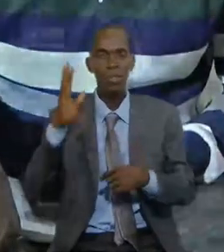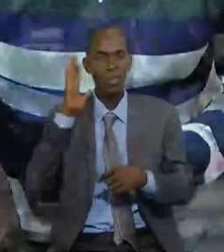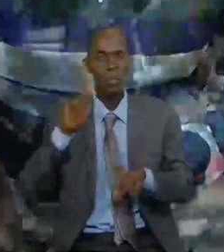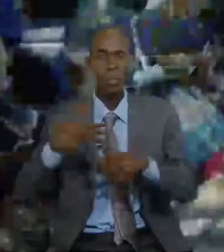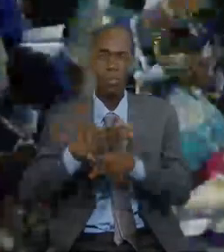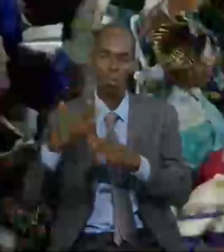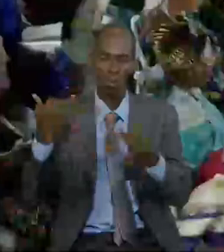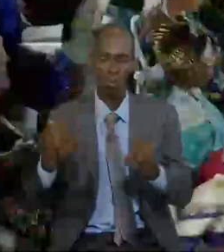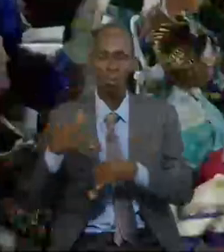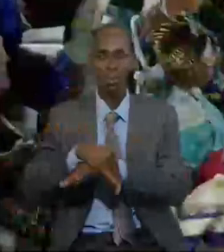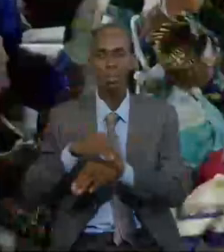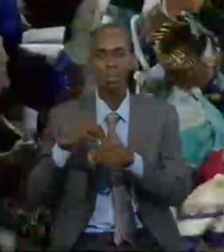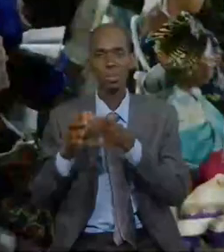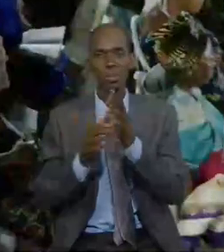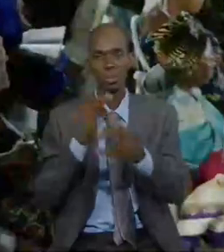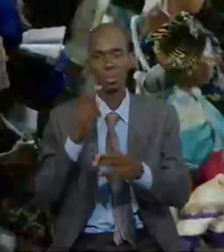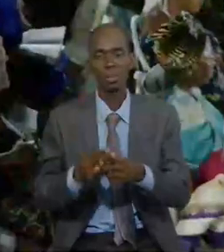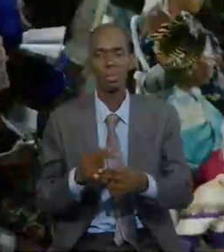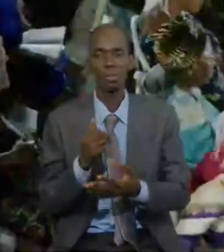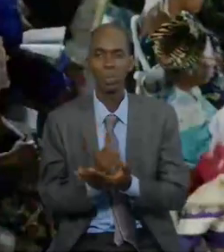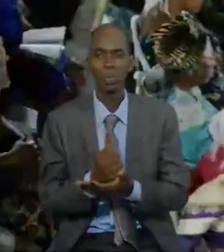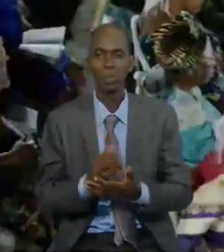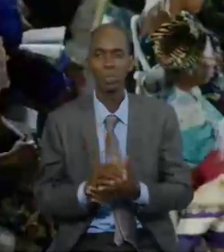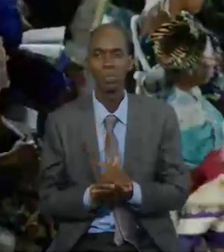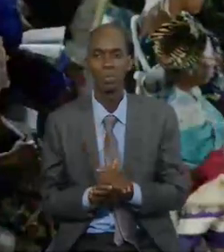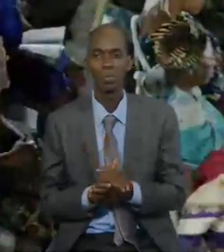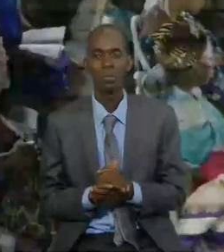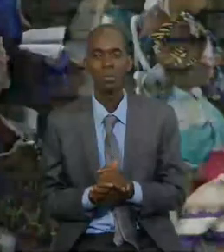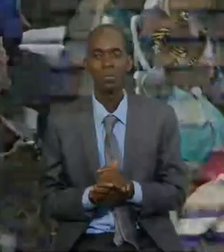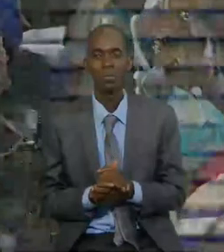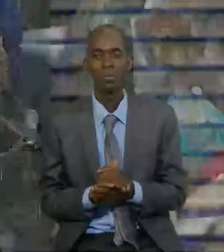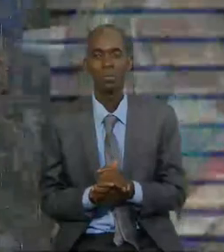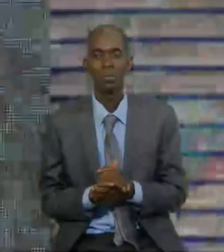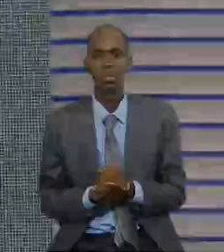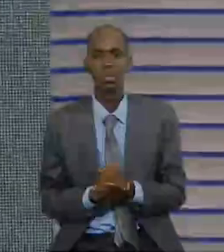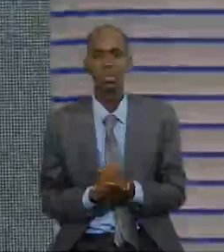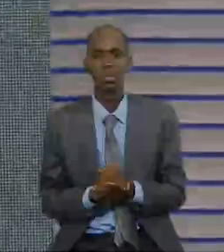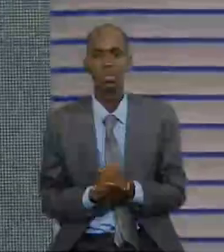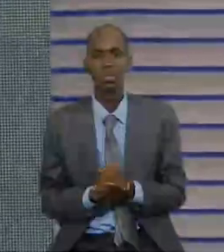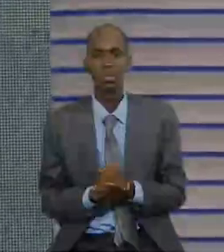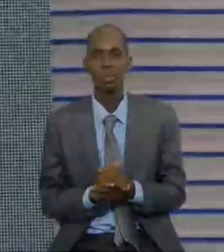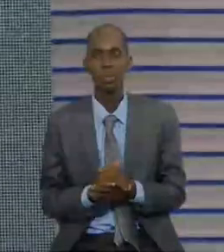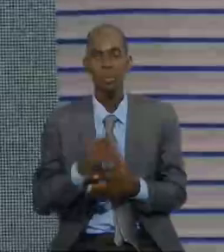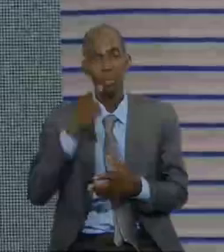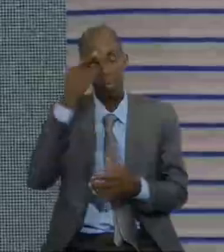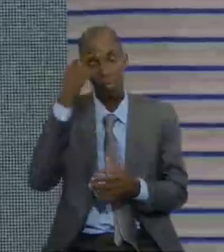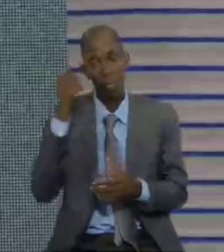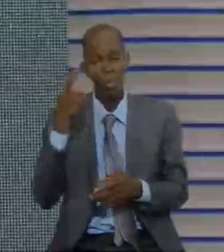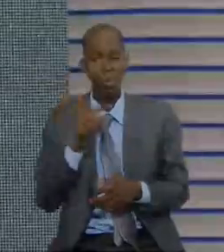fille par ici le bien aussi en train par là-bas tout seul contradictions vont quitter ta vie